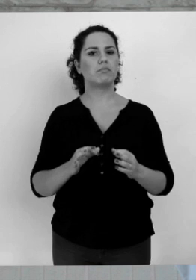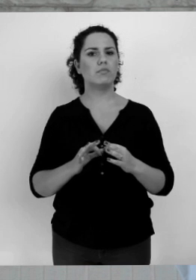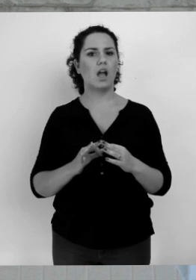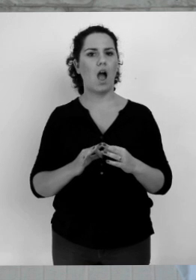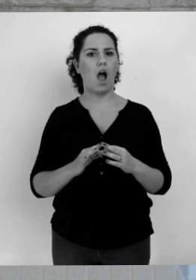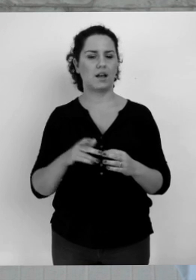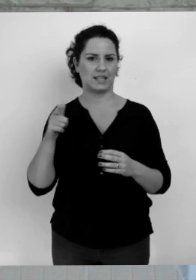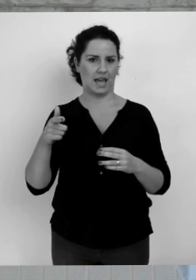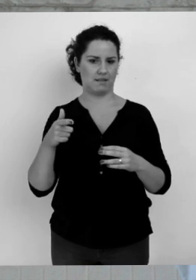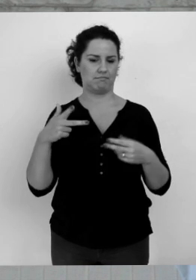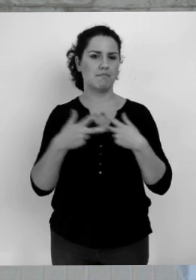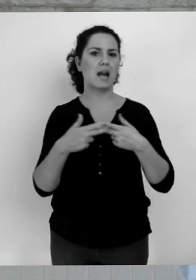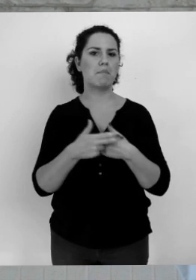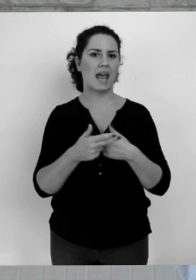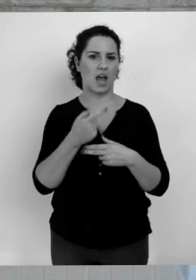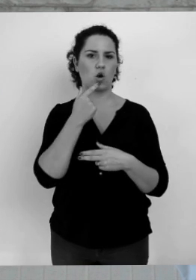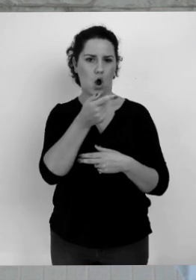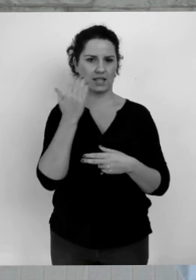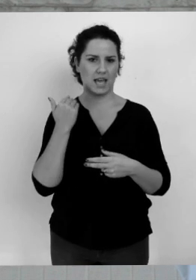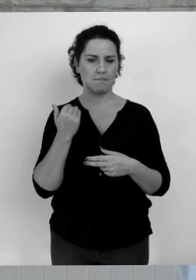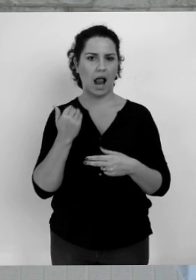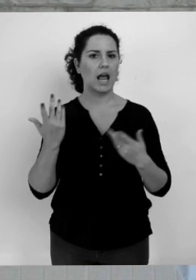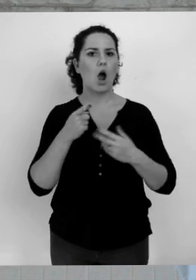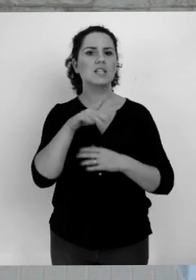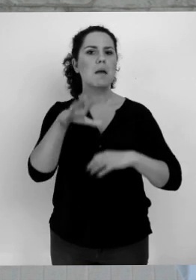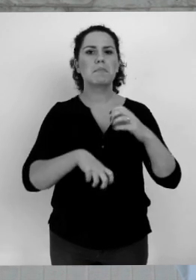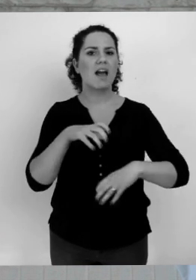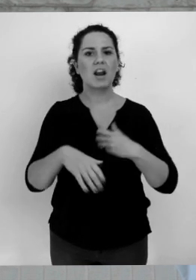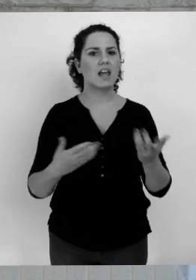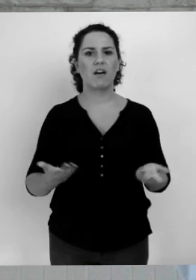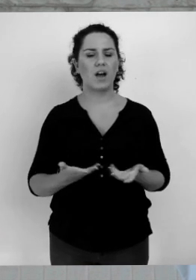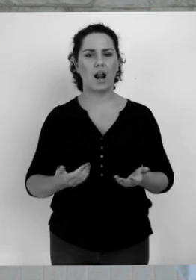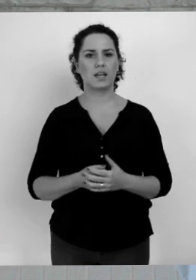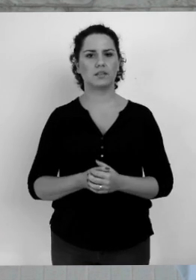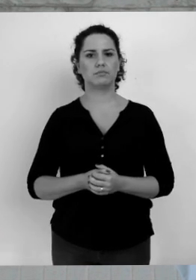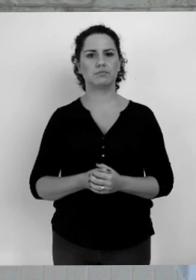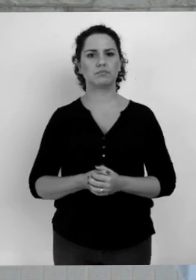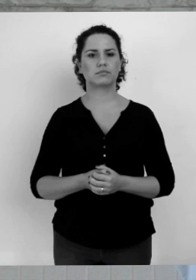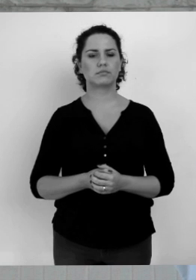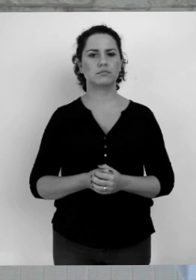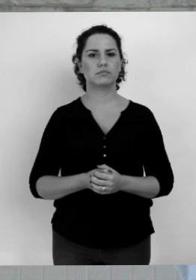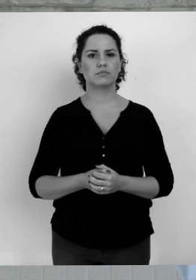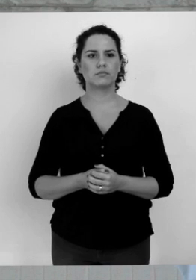A te prepreke koje ste imali, kako ste ih prevladavali?